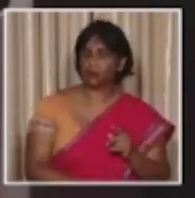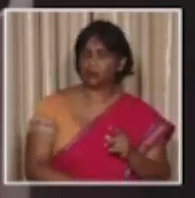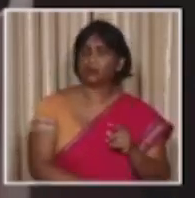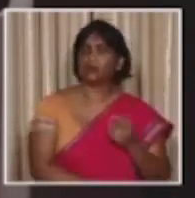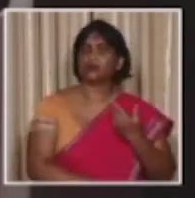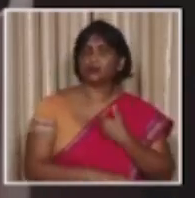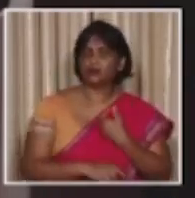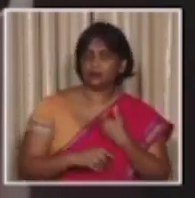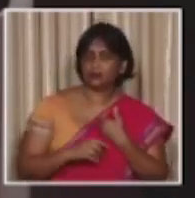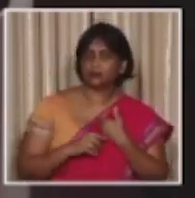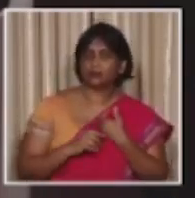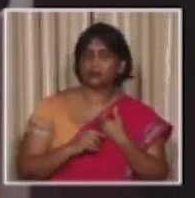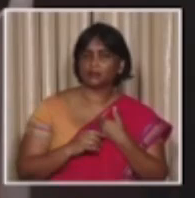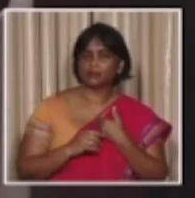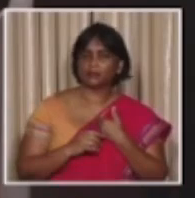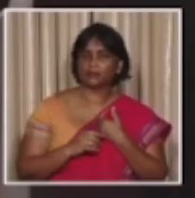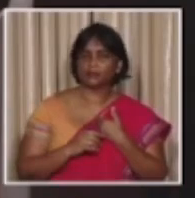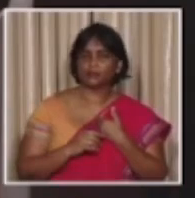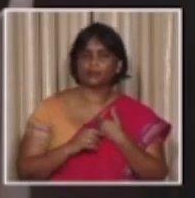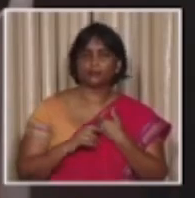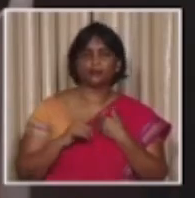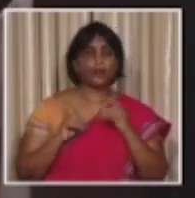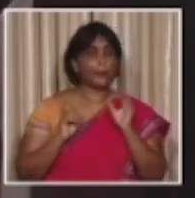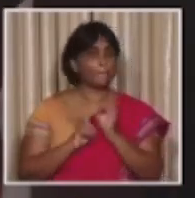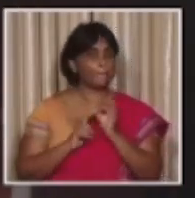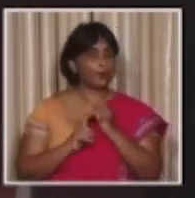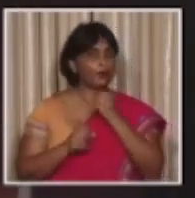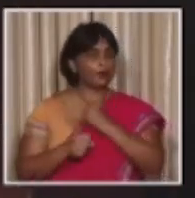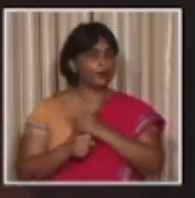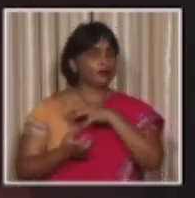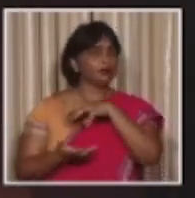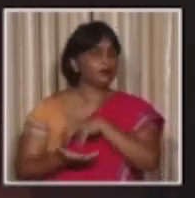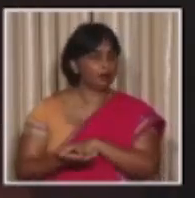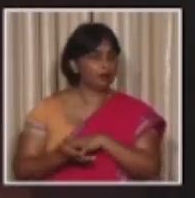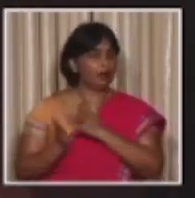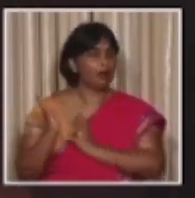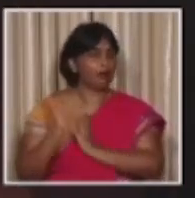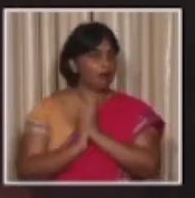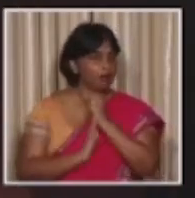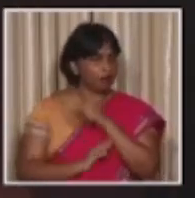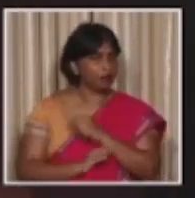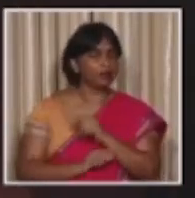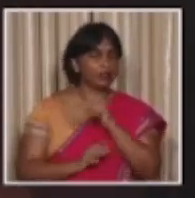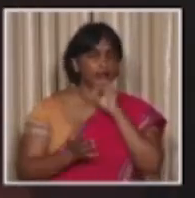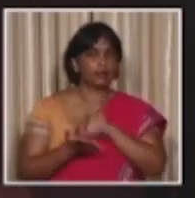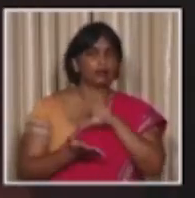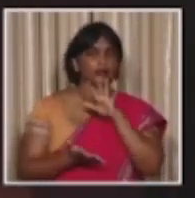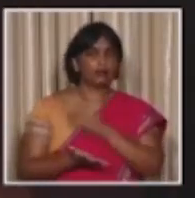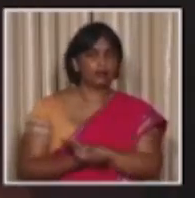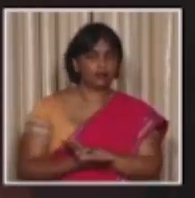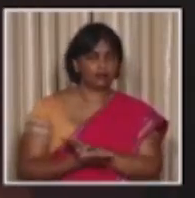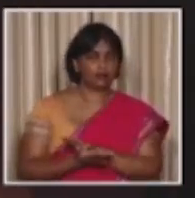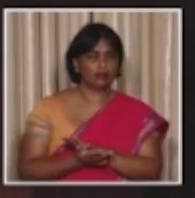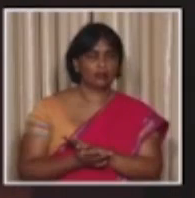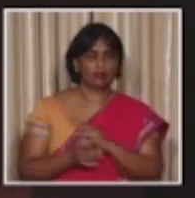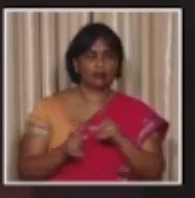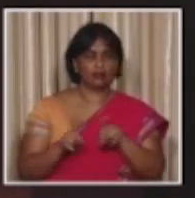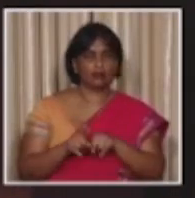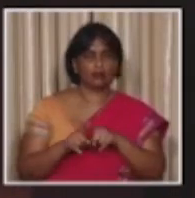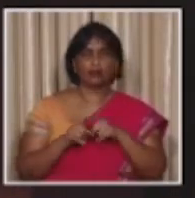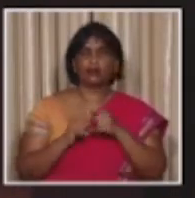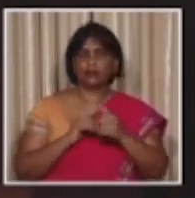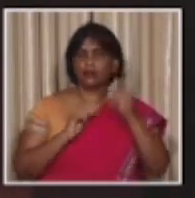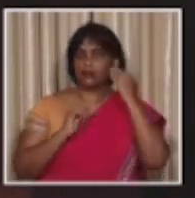අපි පලස්තීන රාජ්‍යයේ අයිතිය ඒක තහවුරු කරන්නට ඕන පලස්තීන